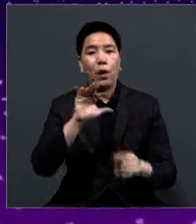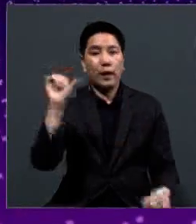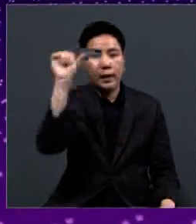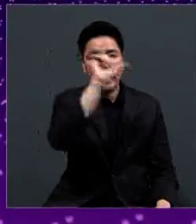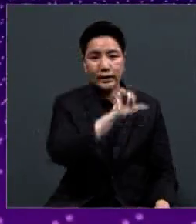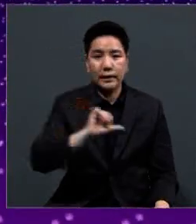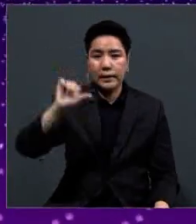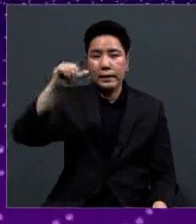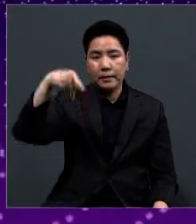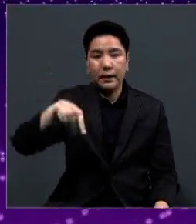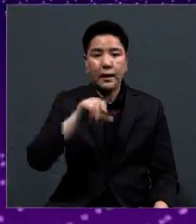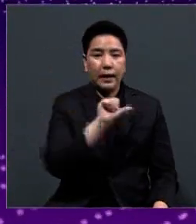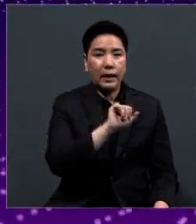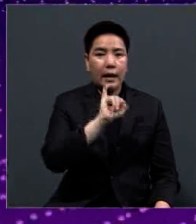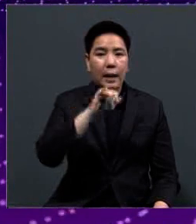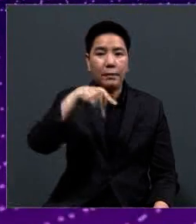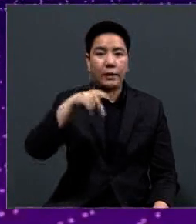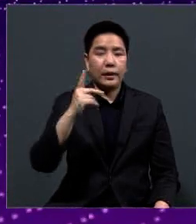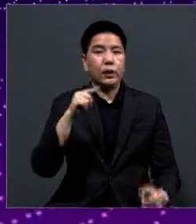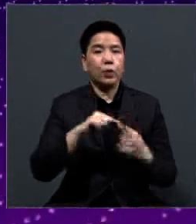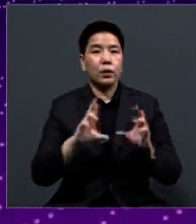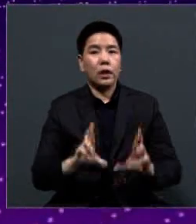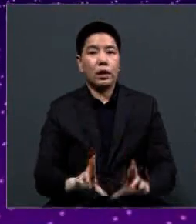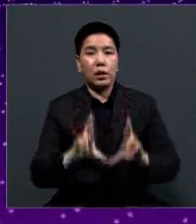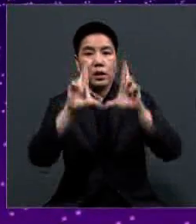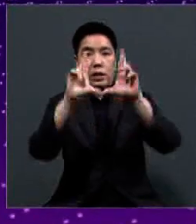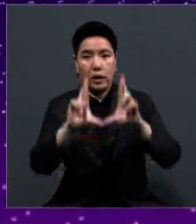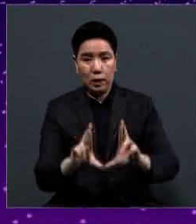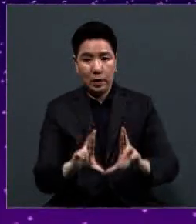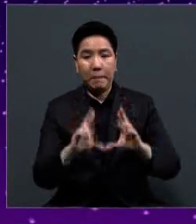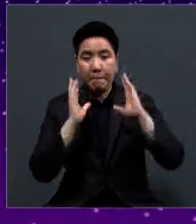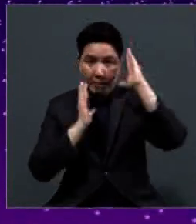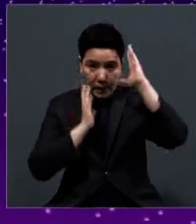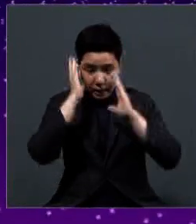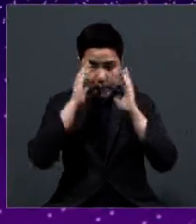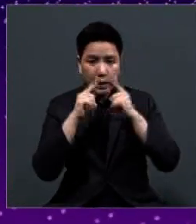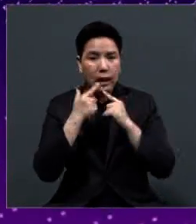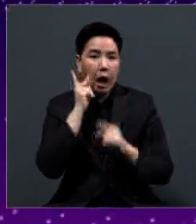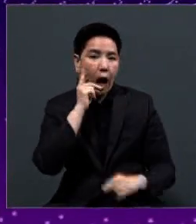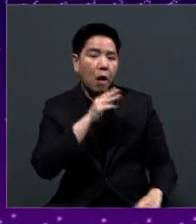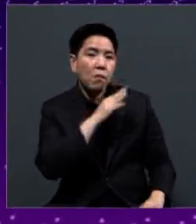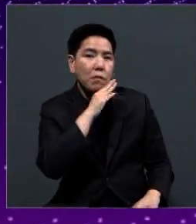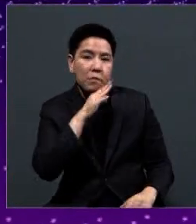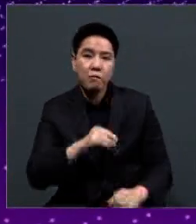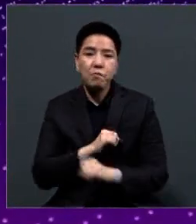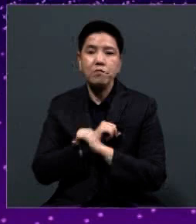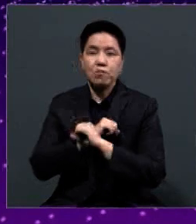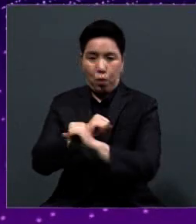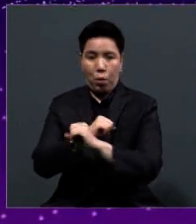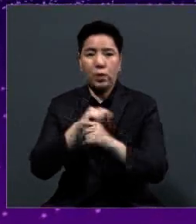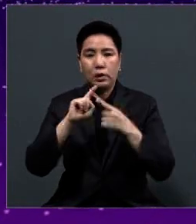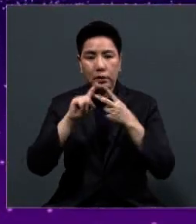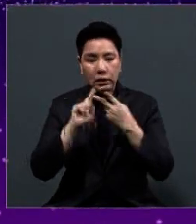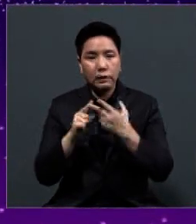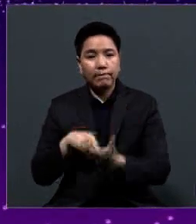แปซิฟิกหรือว่า aib BDที่กรุงกัวลาลัมเปอร์ประเทศมาเลเซียมีการหยิบยกประเด็นเรื่องของการต่อต้านข่าวปลอมการรู้เท่าทันสื่อนะฮะไป